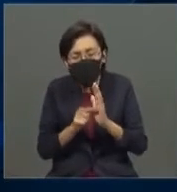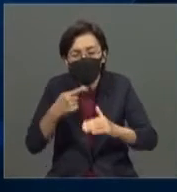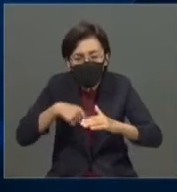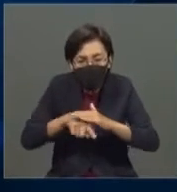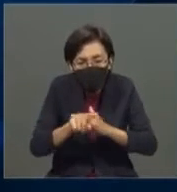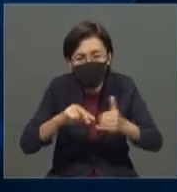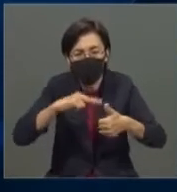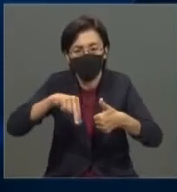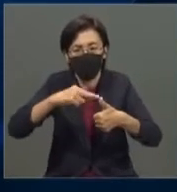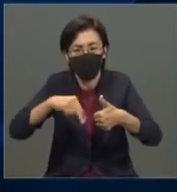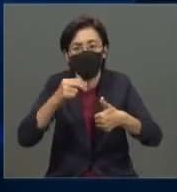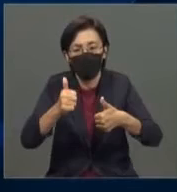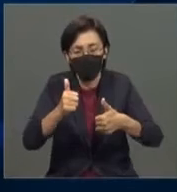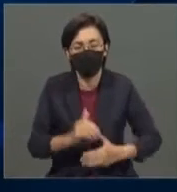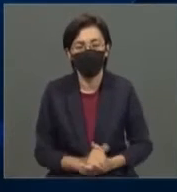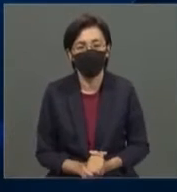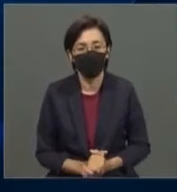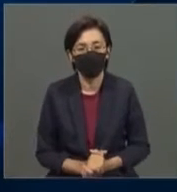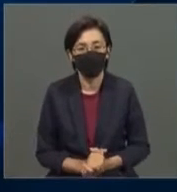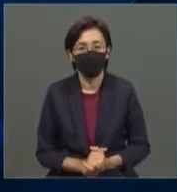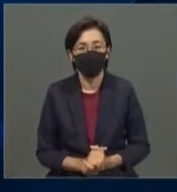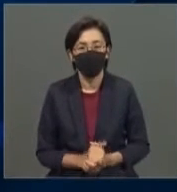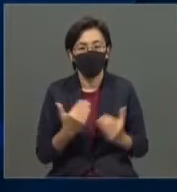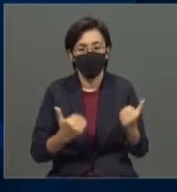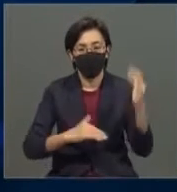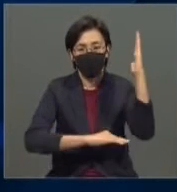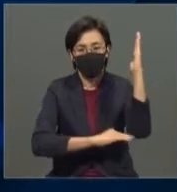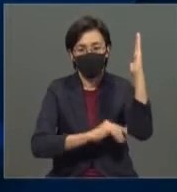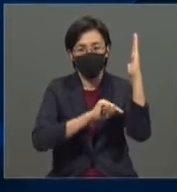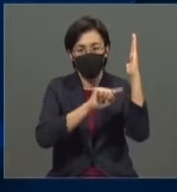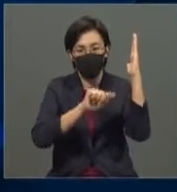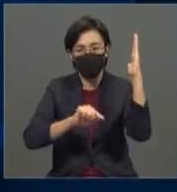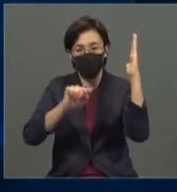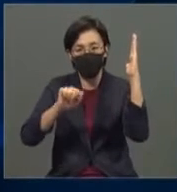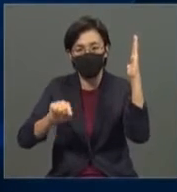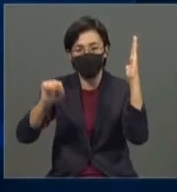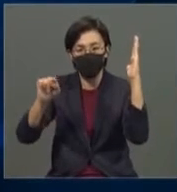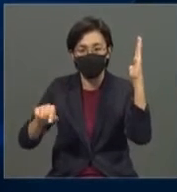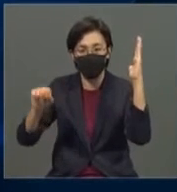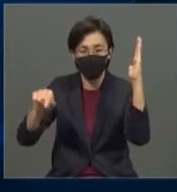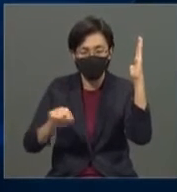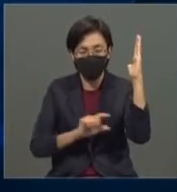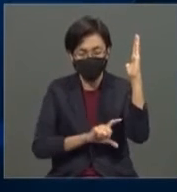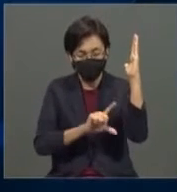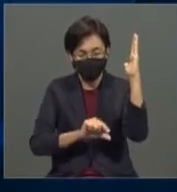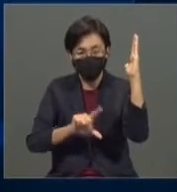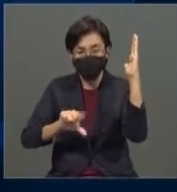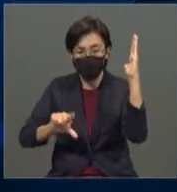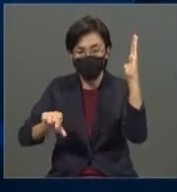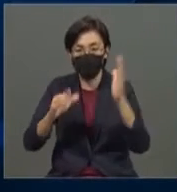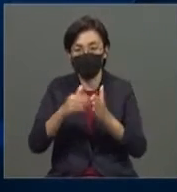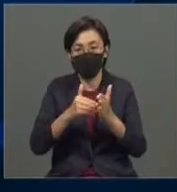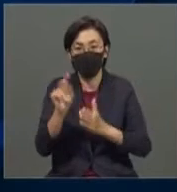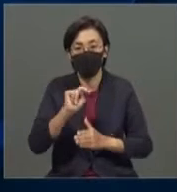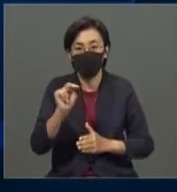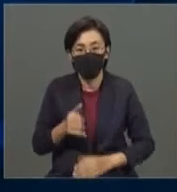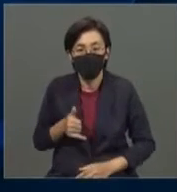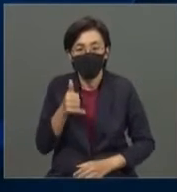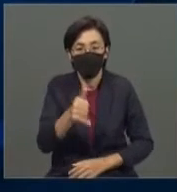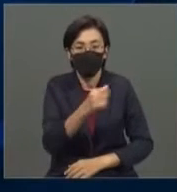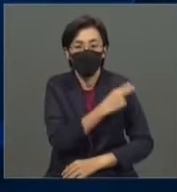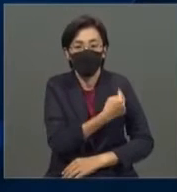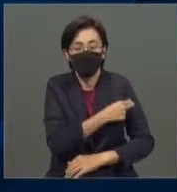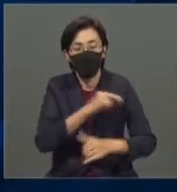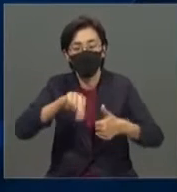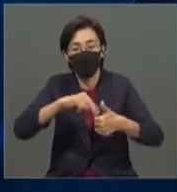ะครับมาดูแนวโน้มของกราฟครับวันนี้พูดคุยกันว่าเส้นสีน้ำเงินคือการเดินเข้ามารับการรักษาในโร